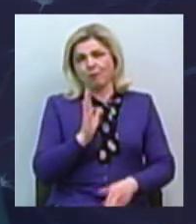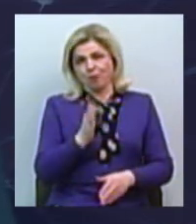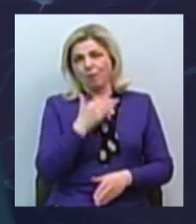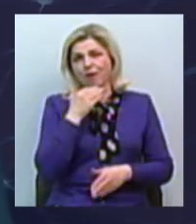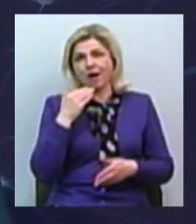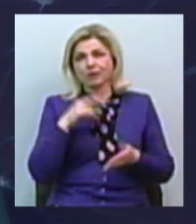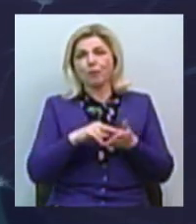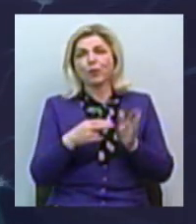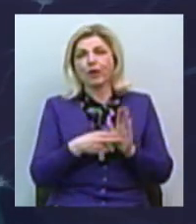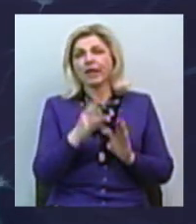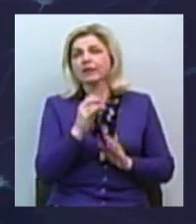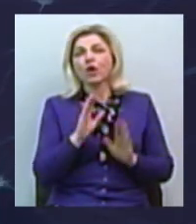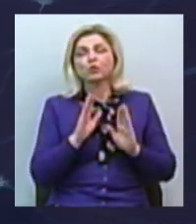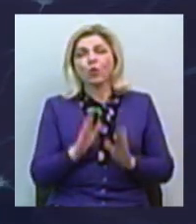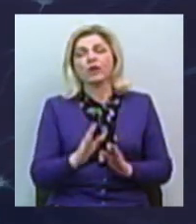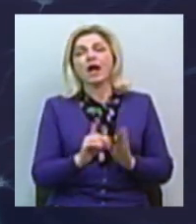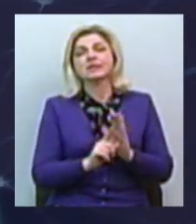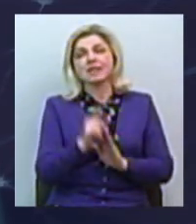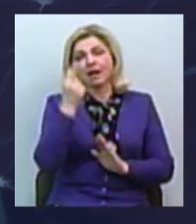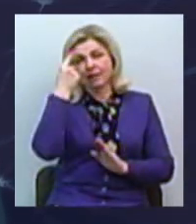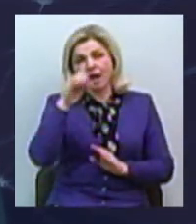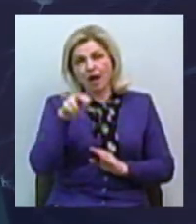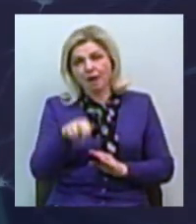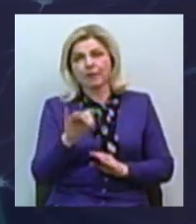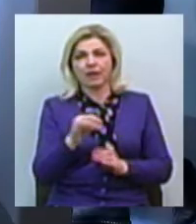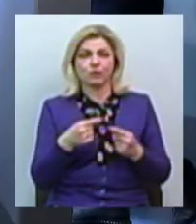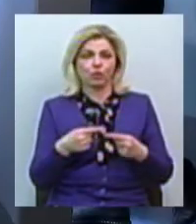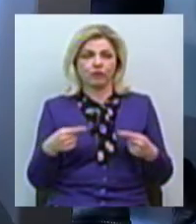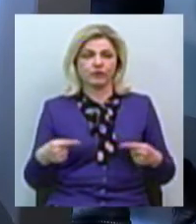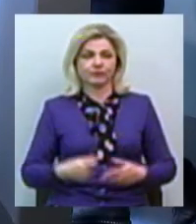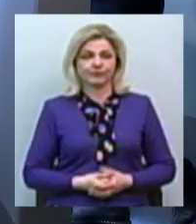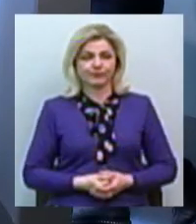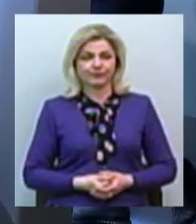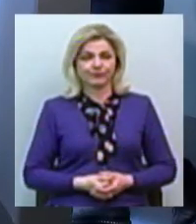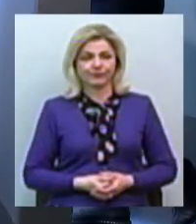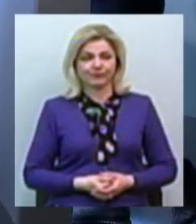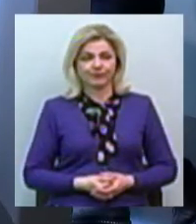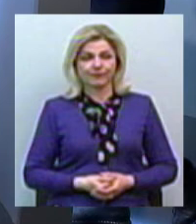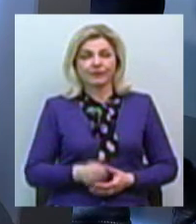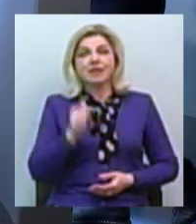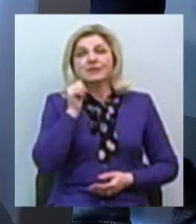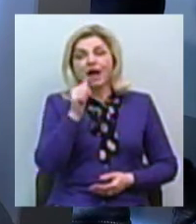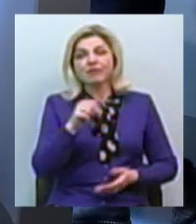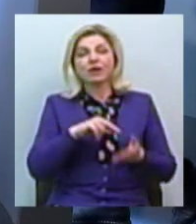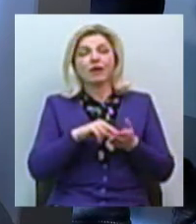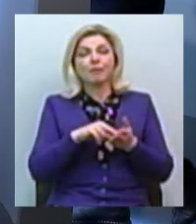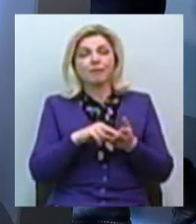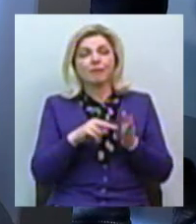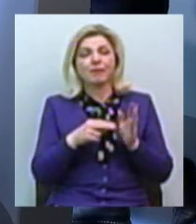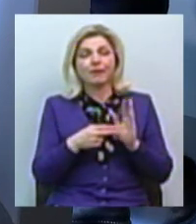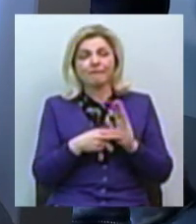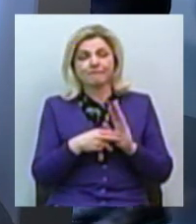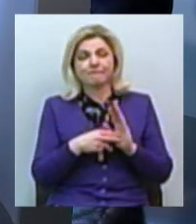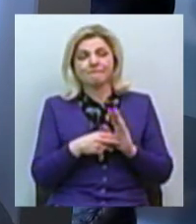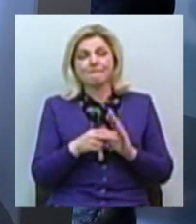проєктів не тільки в стартапах, да, але й, можливо, ще якісь інші. Нагадайте про меморандум. Да. І завтра ми плануємо підписувати... Я якраз хотів спитати, чи якось